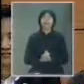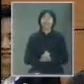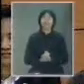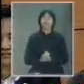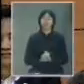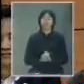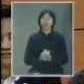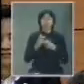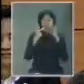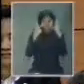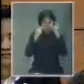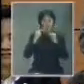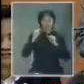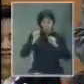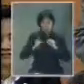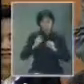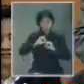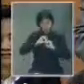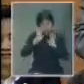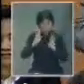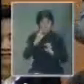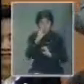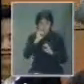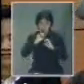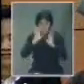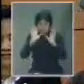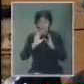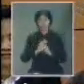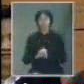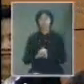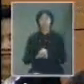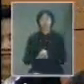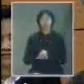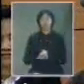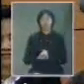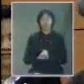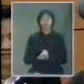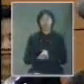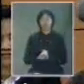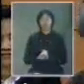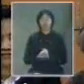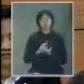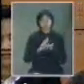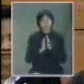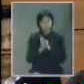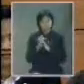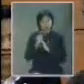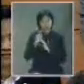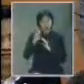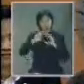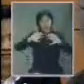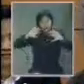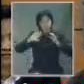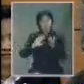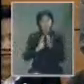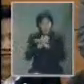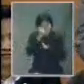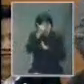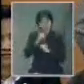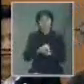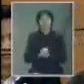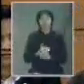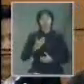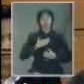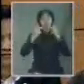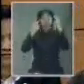นะถ้าท่านเห็นชัดเจนแล้วจำเป็นถ้าไม่ล้มจะปรับครม.ก็เอาออกซะเพราะท่านคุยโม้ไปแล้วบอกว่าผมเป็นน